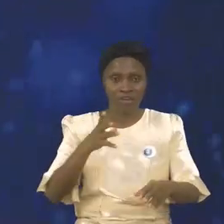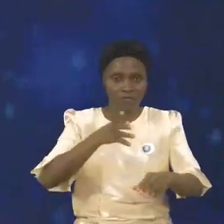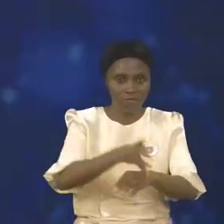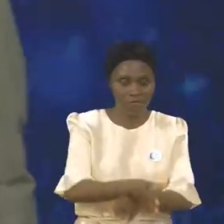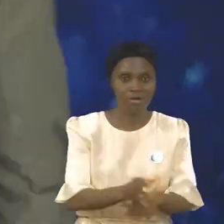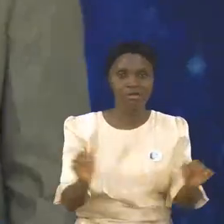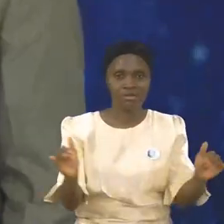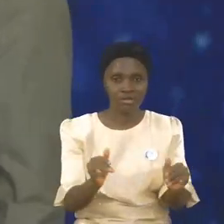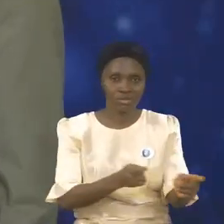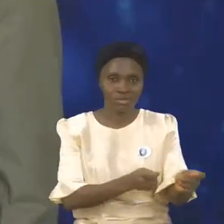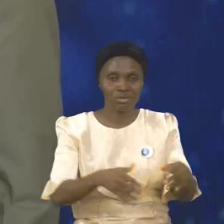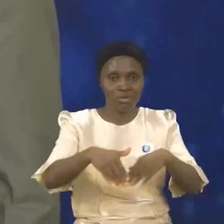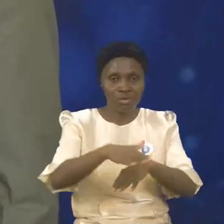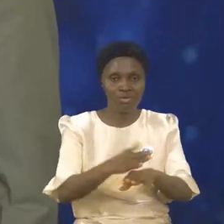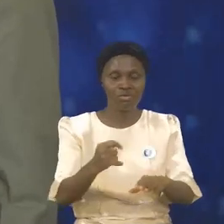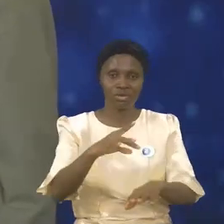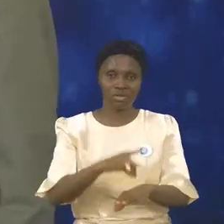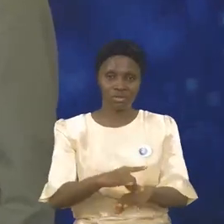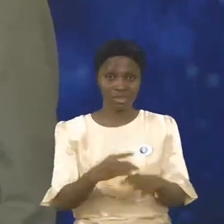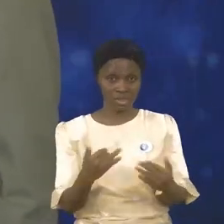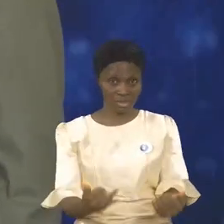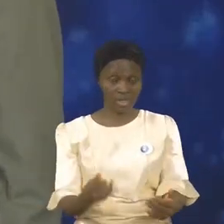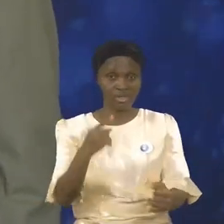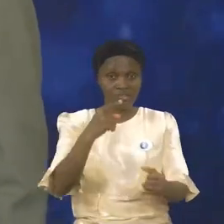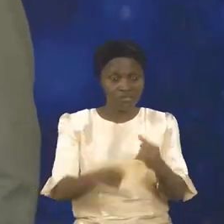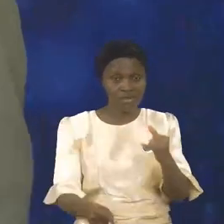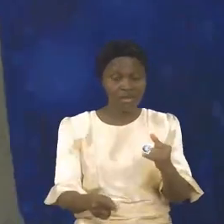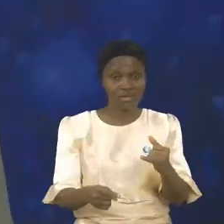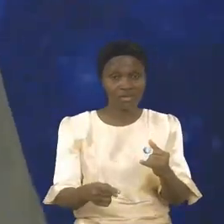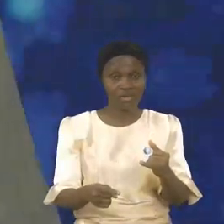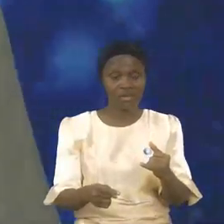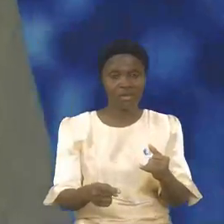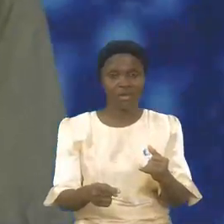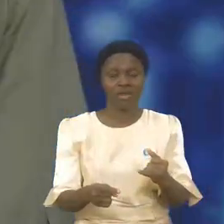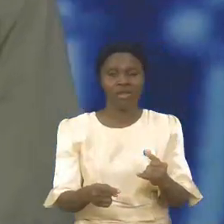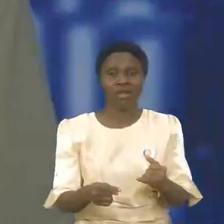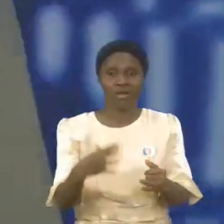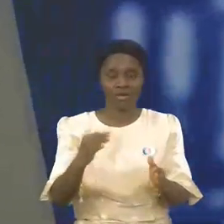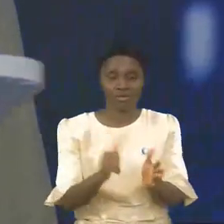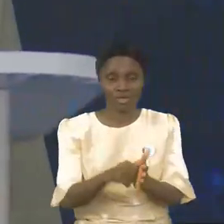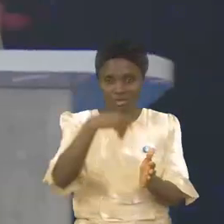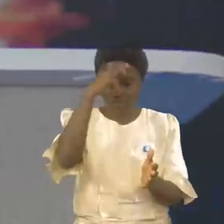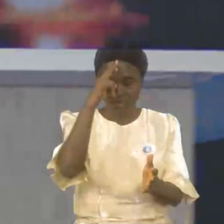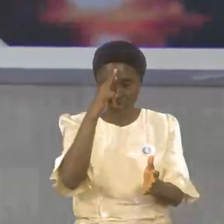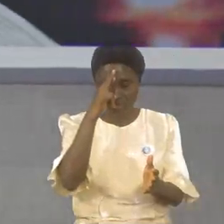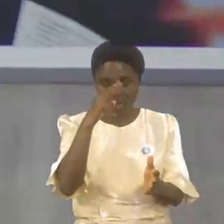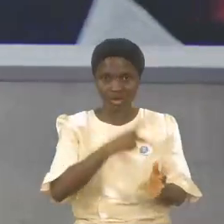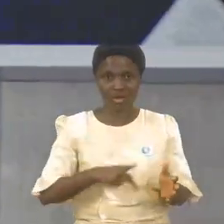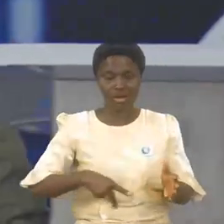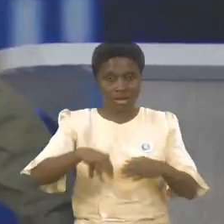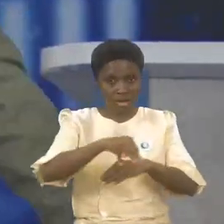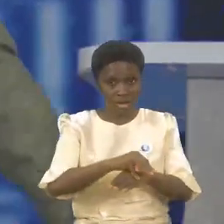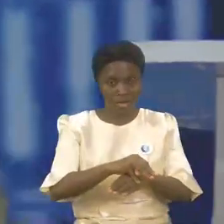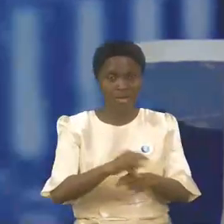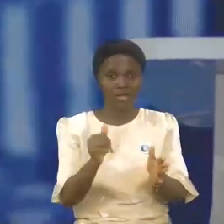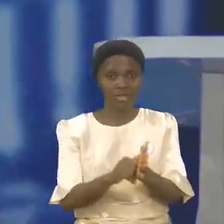la brutalité métallique ils ont la même domination sur toute la terre alors la forme final